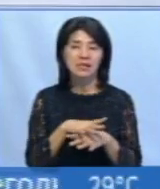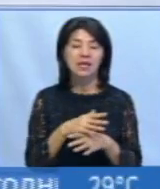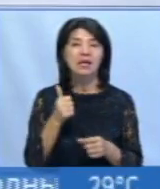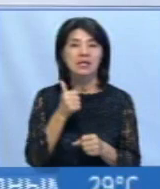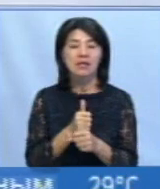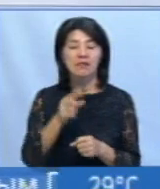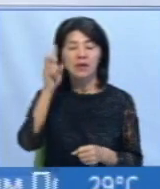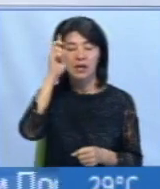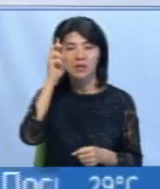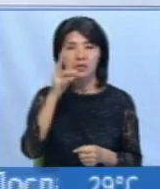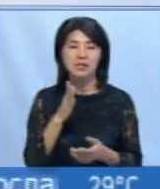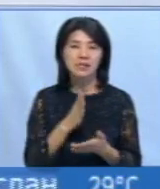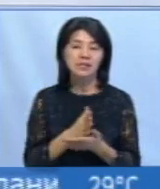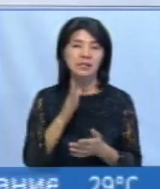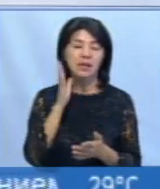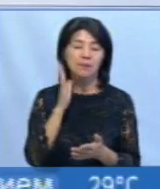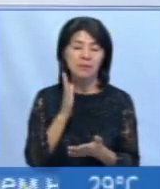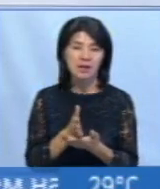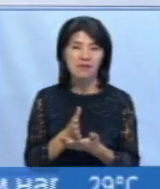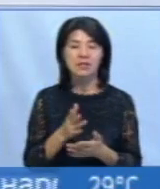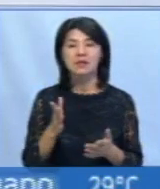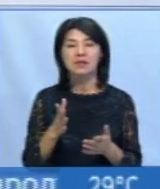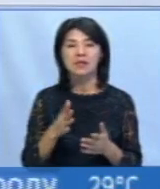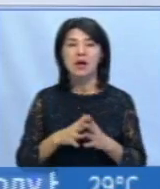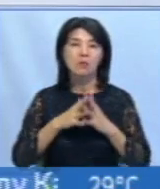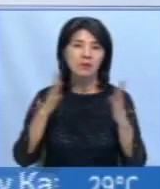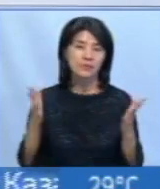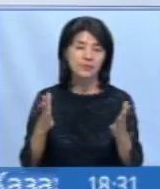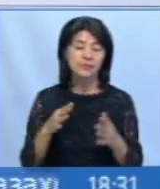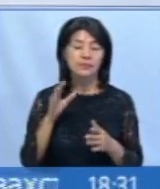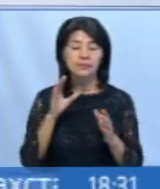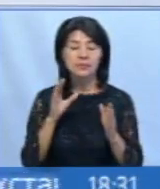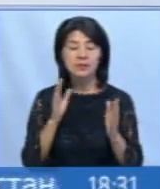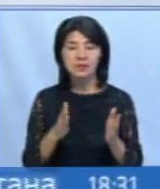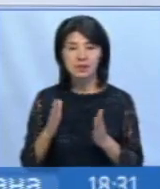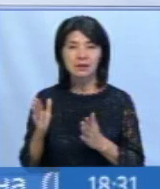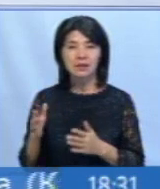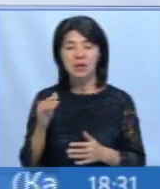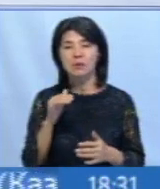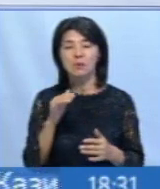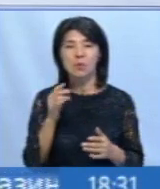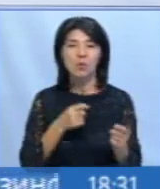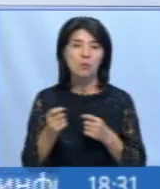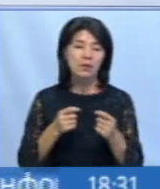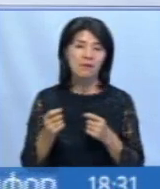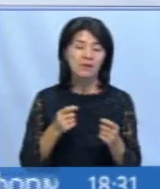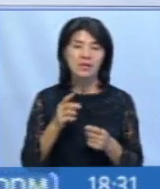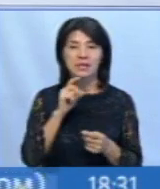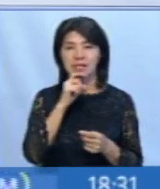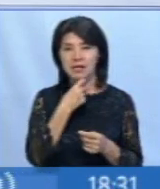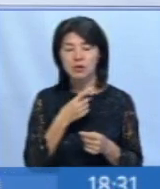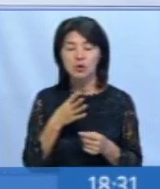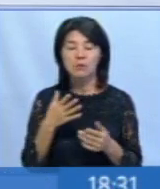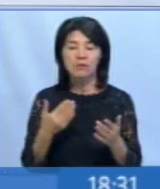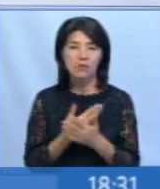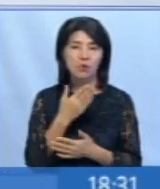рядом инициатив, направленных на повышение эффективности системы управления, экономики в новых реалиях, раскрытие